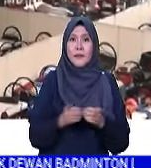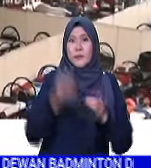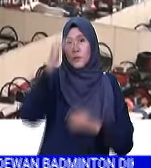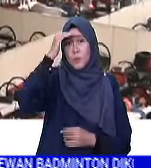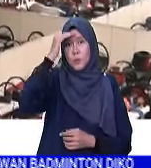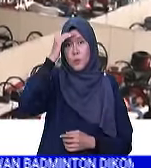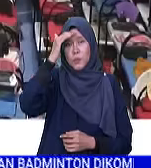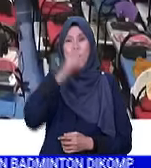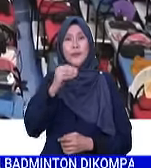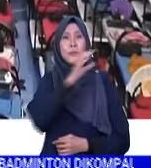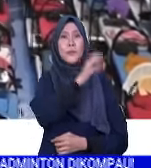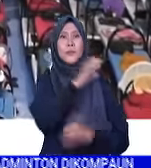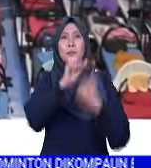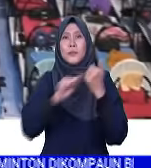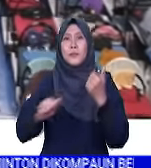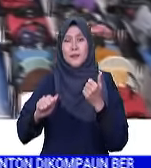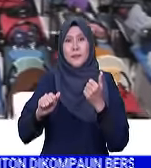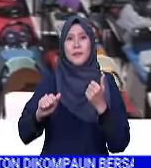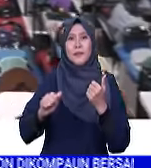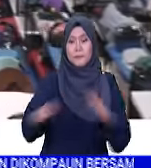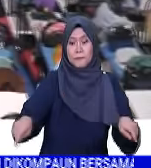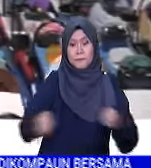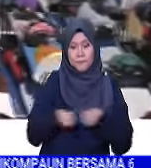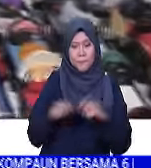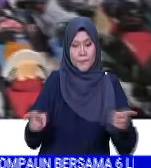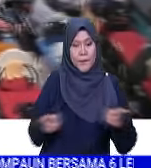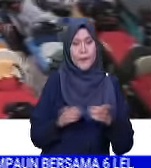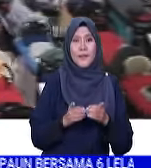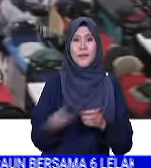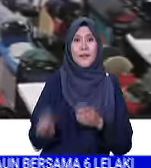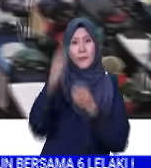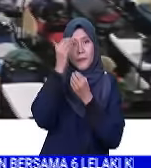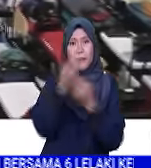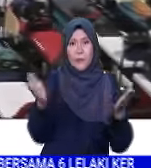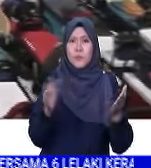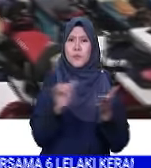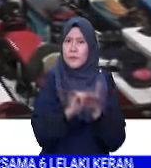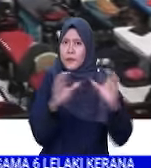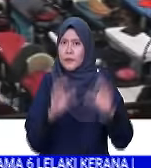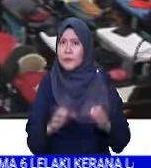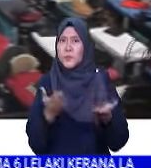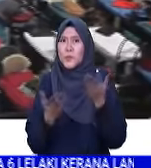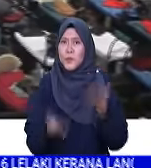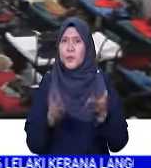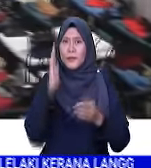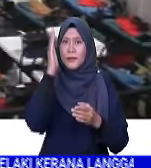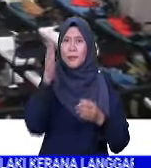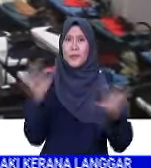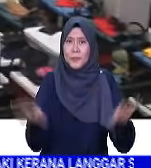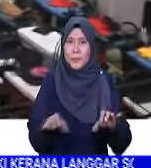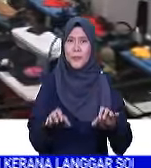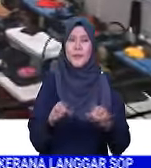Saleh yang juga pengerusi jawatankuasa pengurusan bencana daerah memaklumkan itu antara alternatif yang bakal